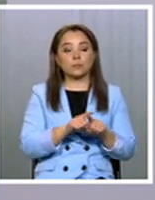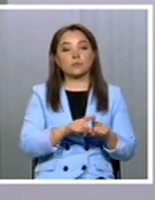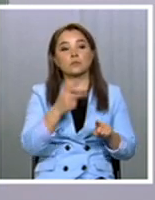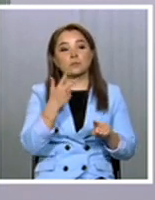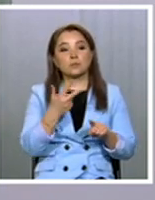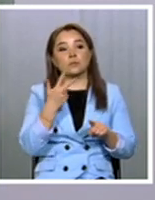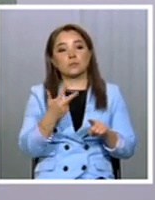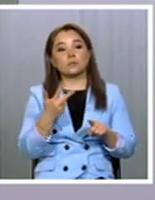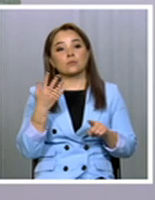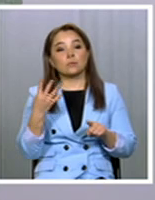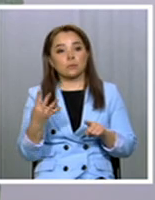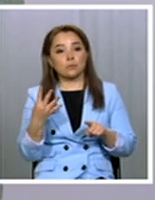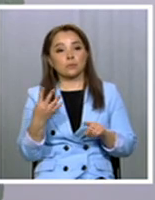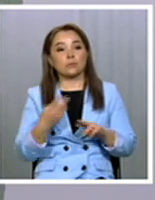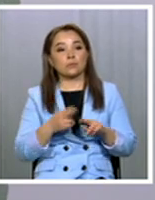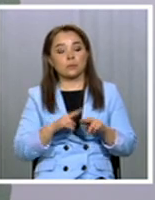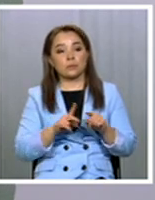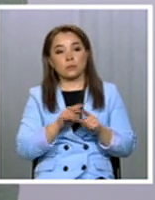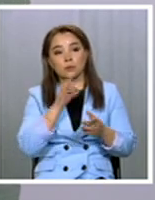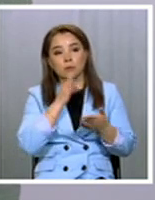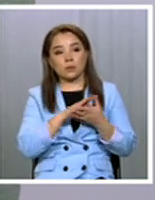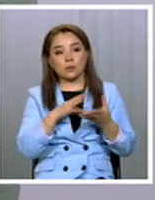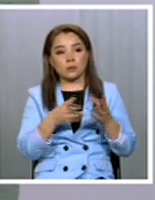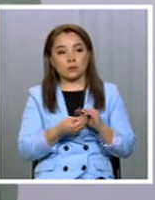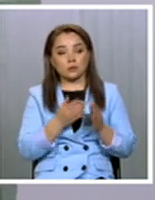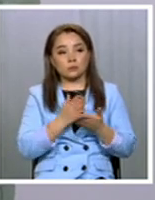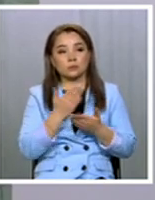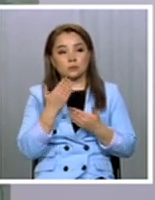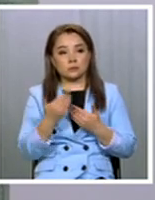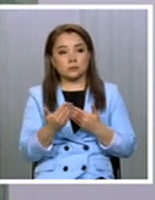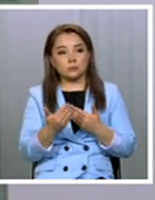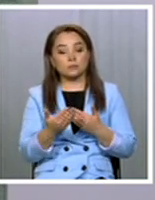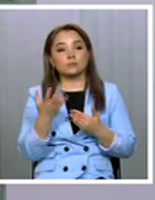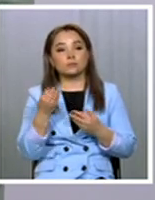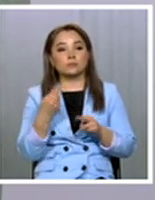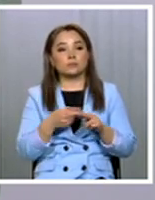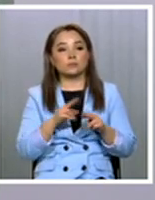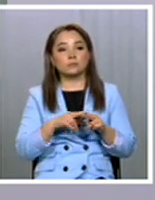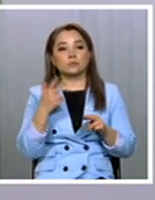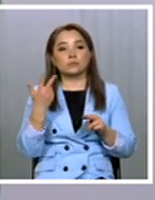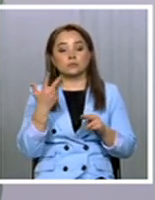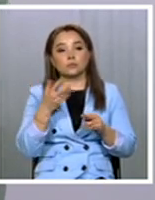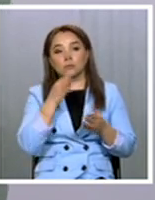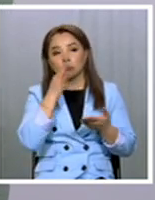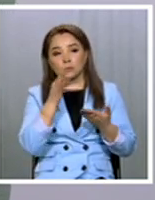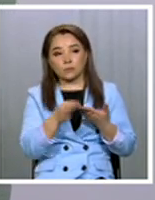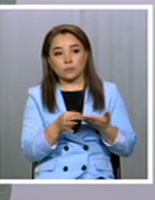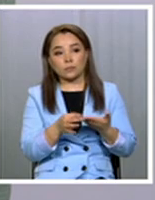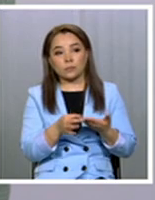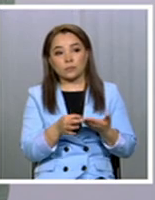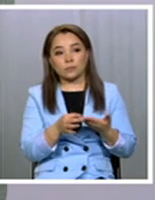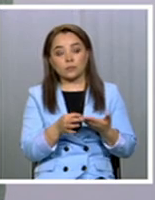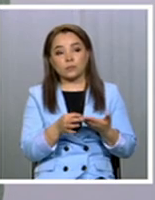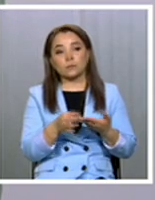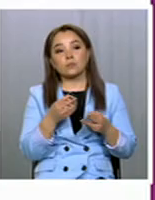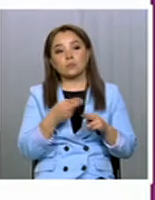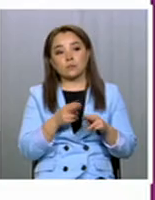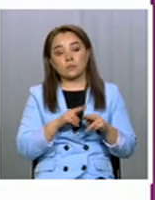3, 3 және 4 шықты нәтижедегідей. Және үшінші жауап. Мұнда